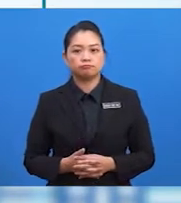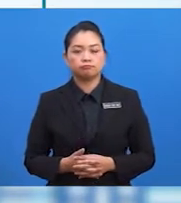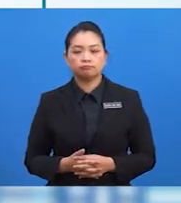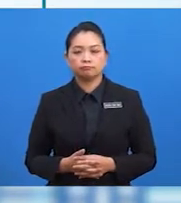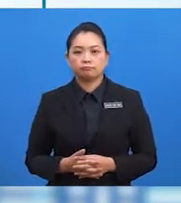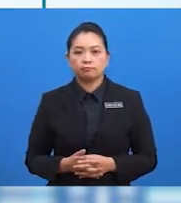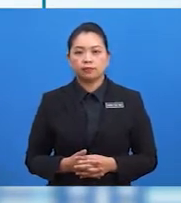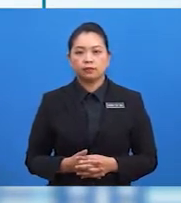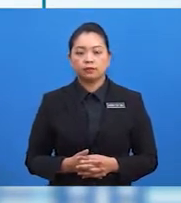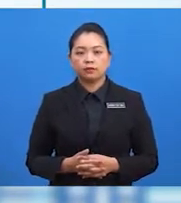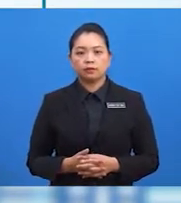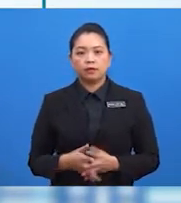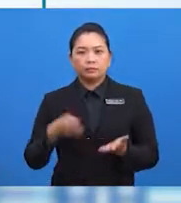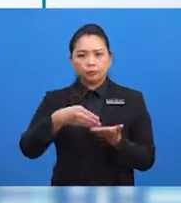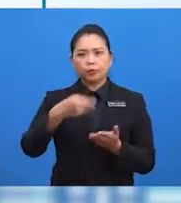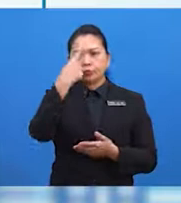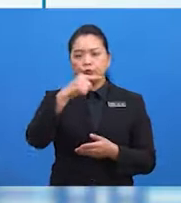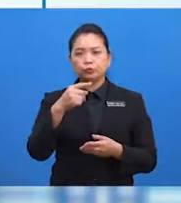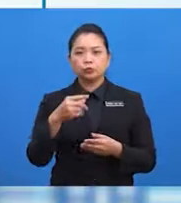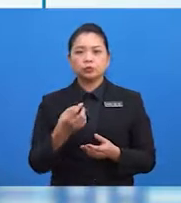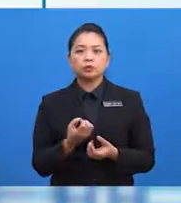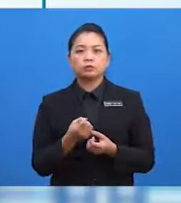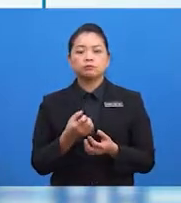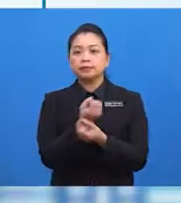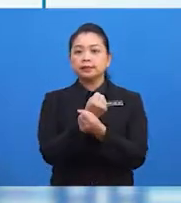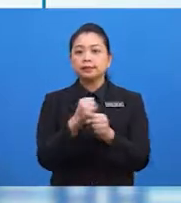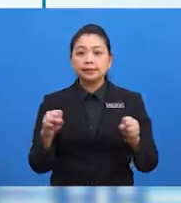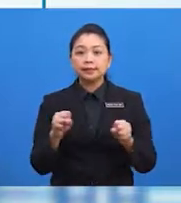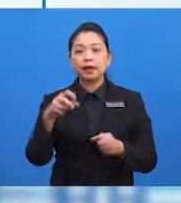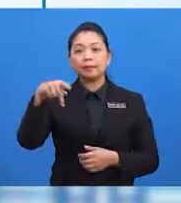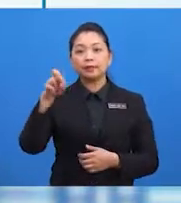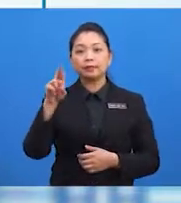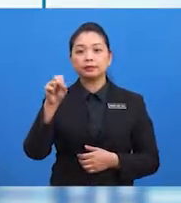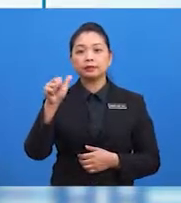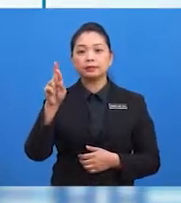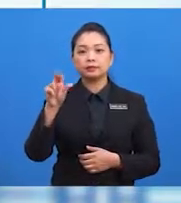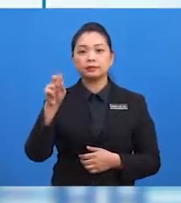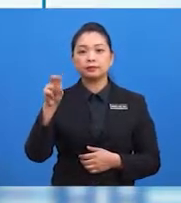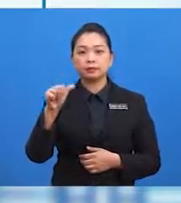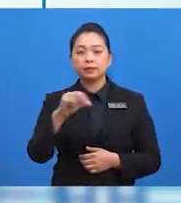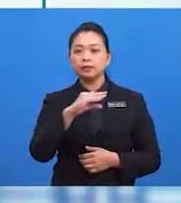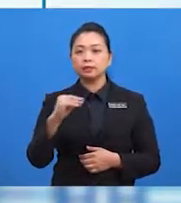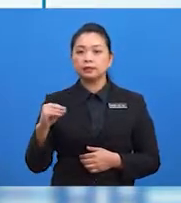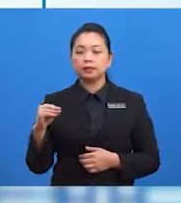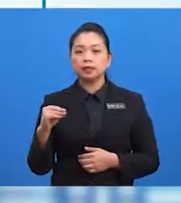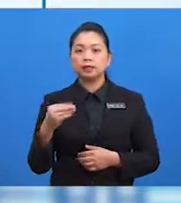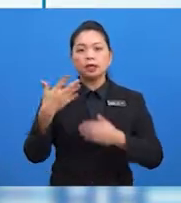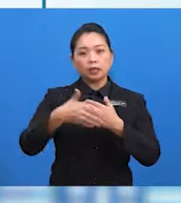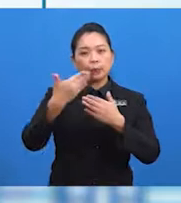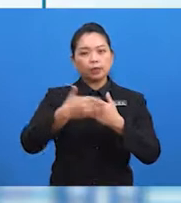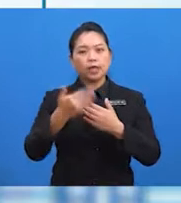untuk menyediakan prasarana dan kemudahan awam. Penyediaan kemudahan ini bertujuan